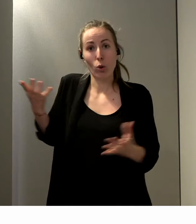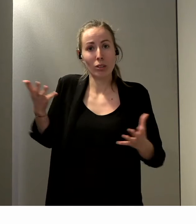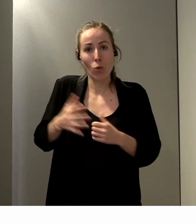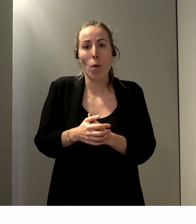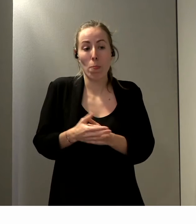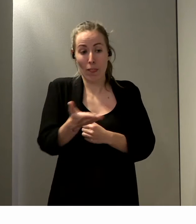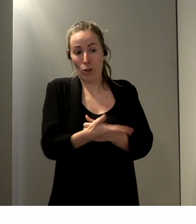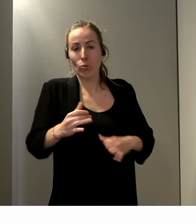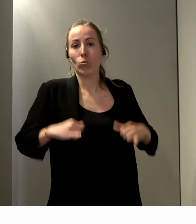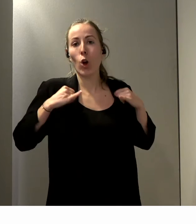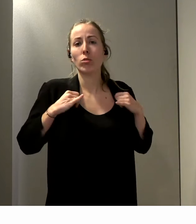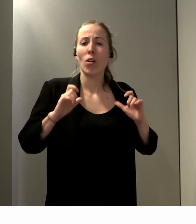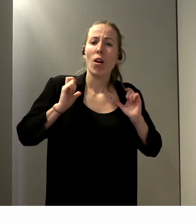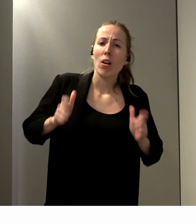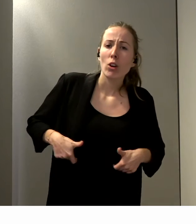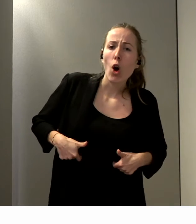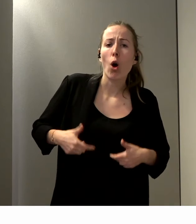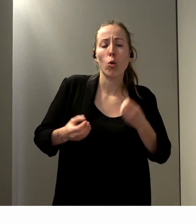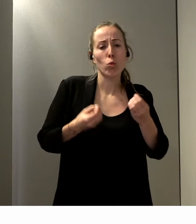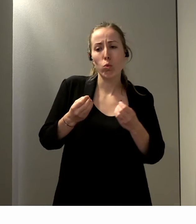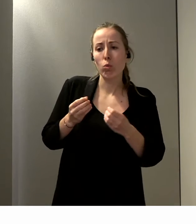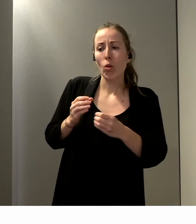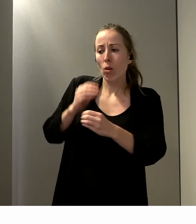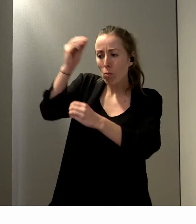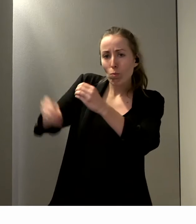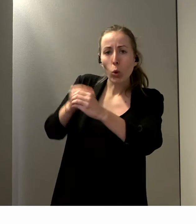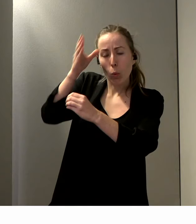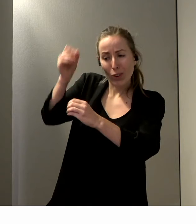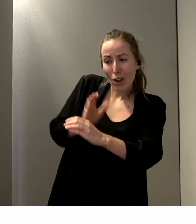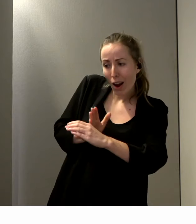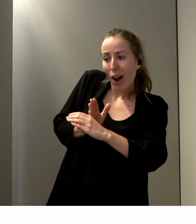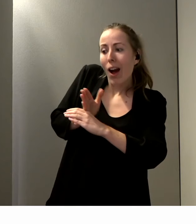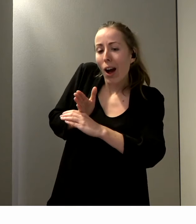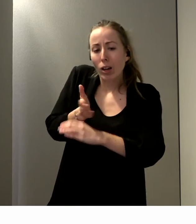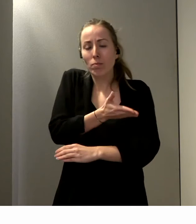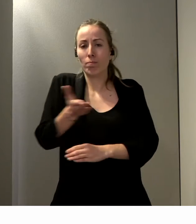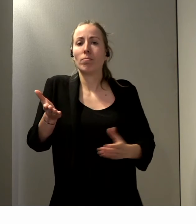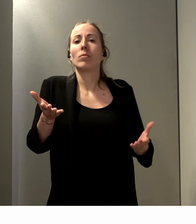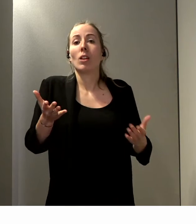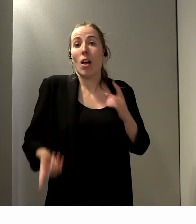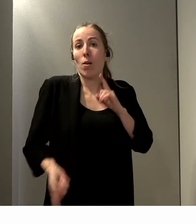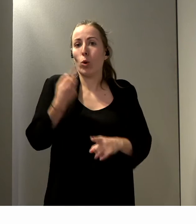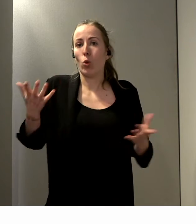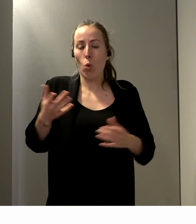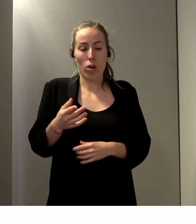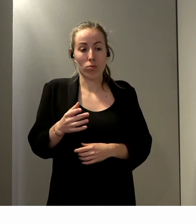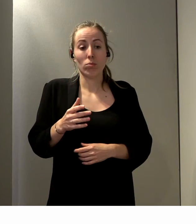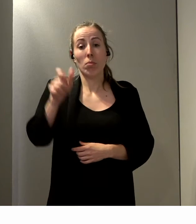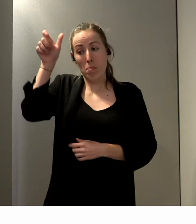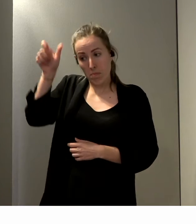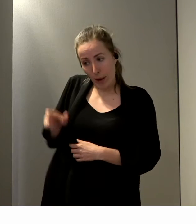alors que ce soit à l'école comme en phase d'insertion professionnelle, eh bien, c'est de leur mettre face à eux la possibilité d'avoir